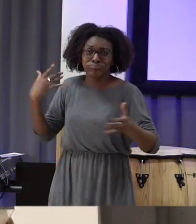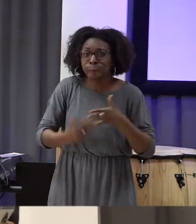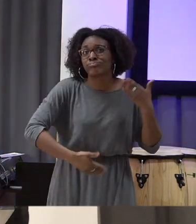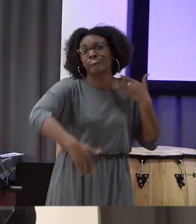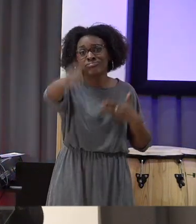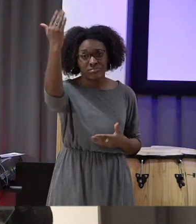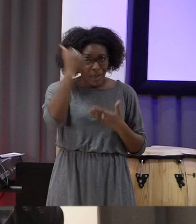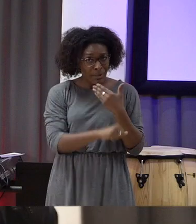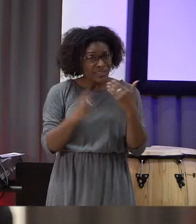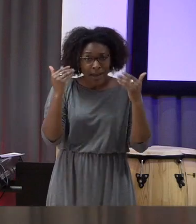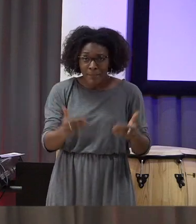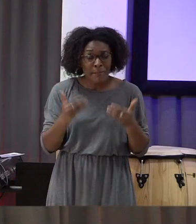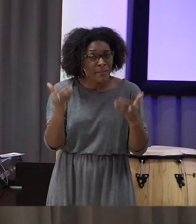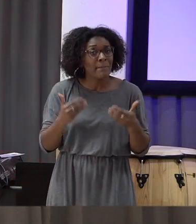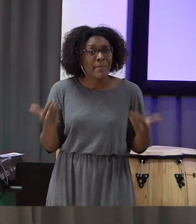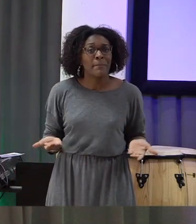depuis des siècles.